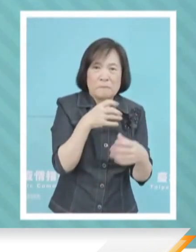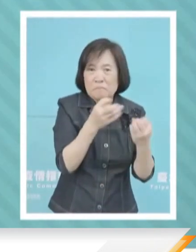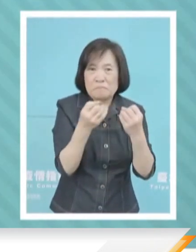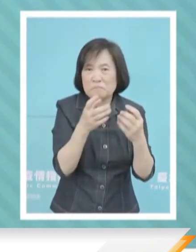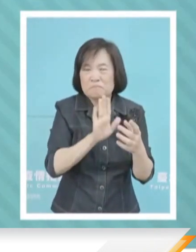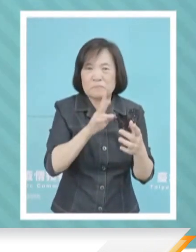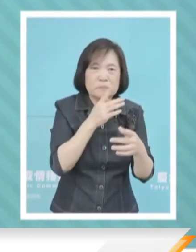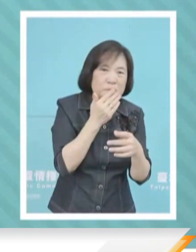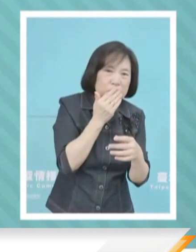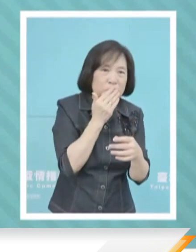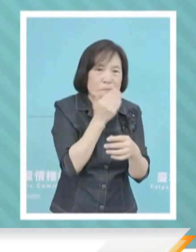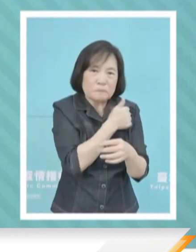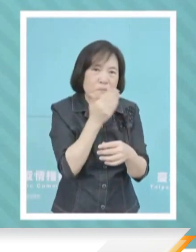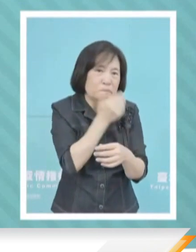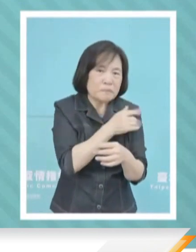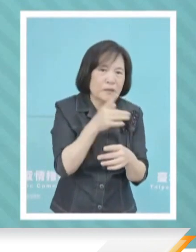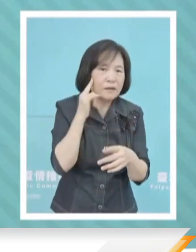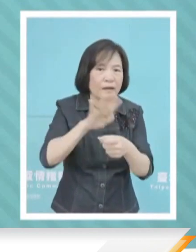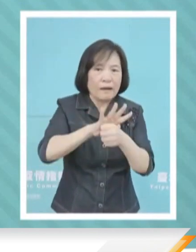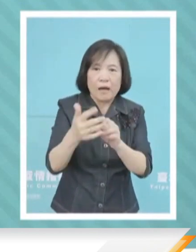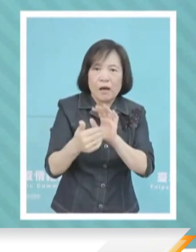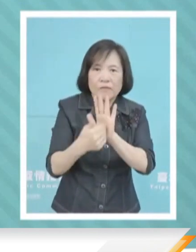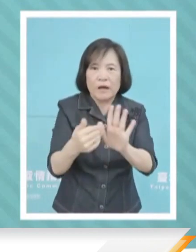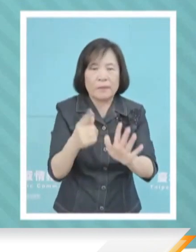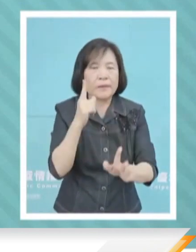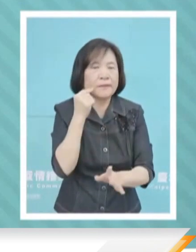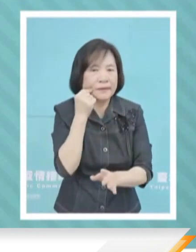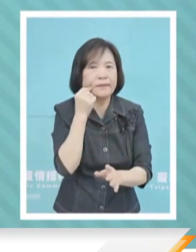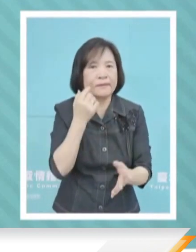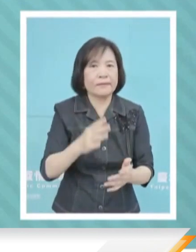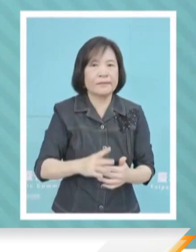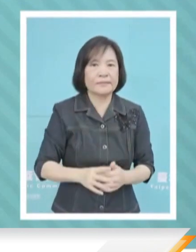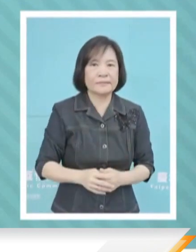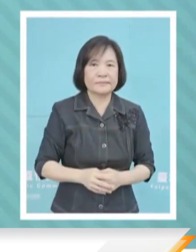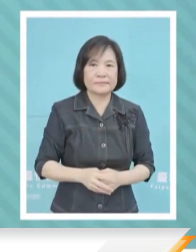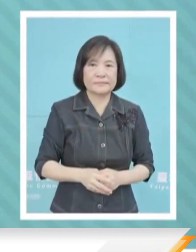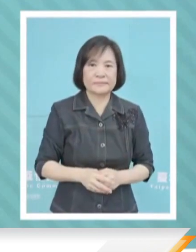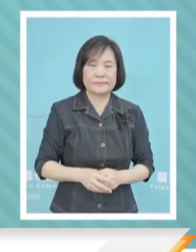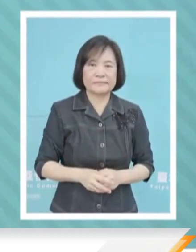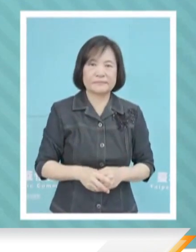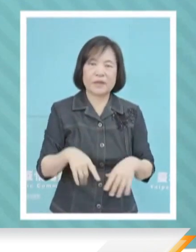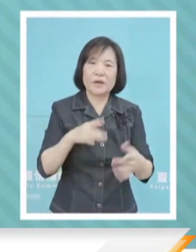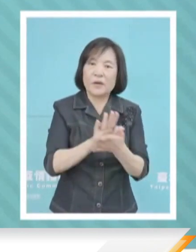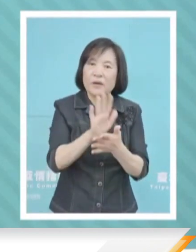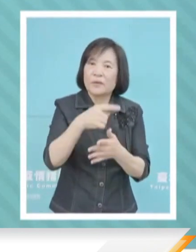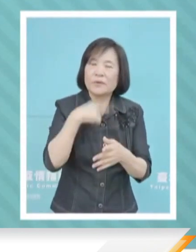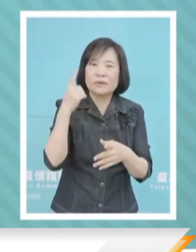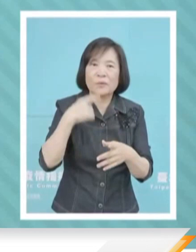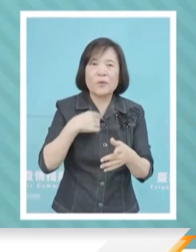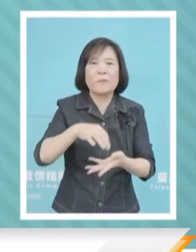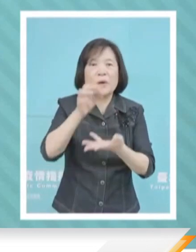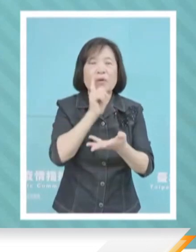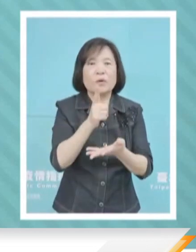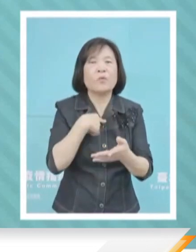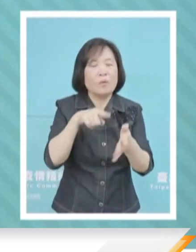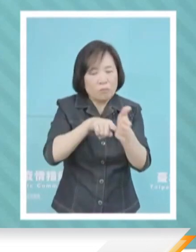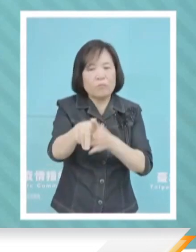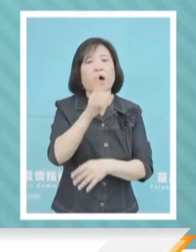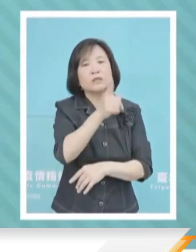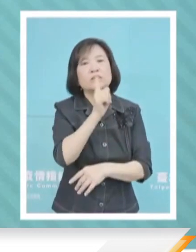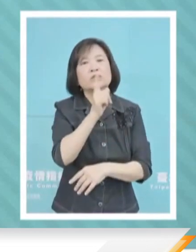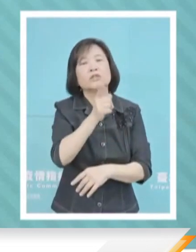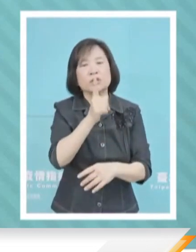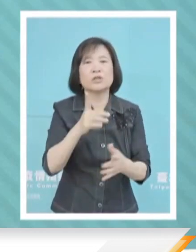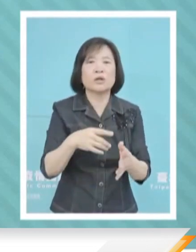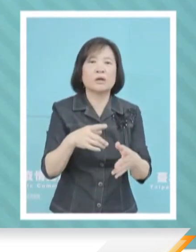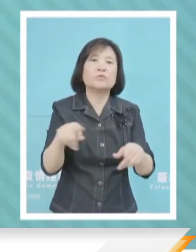助于疫情的防治了，那所以。后来我就，所以我讲这些，我就平铺直述嘛，我们把它